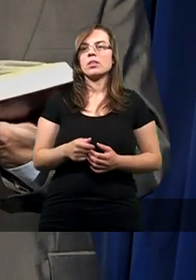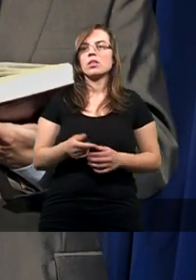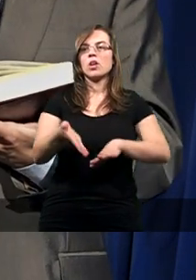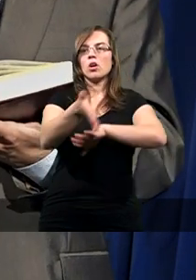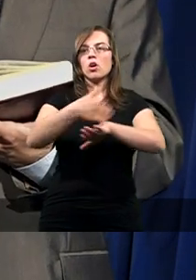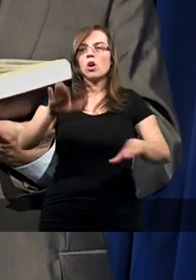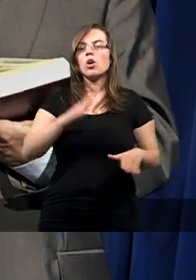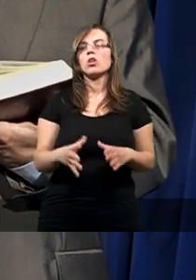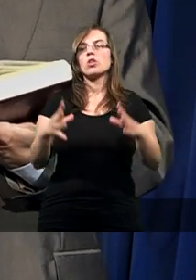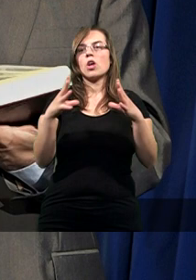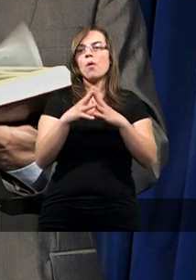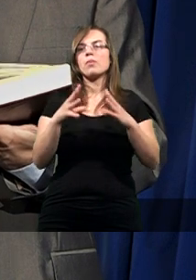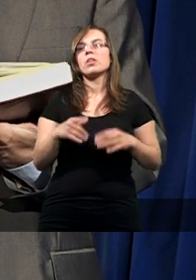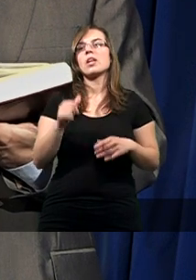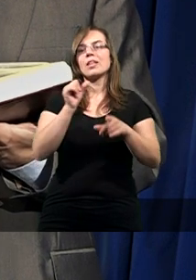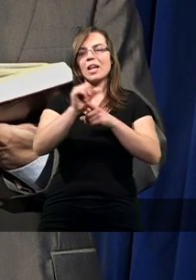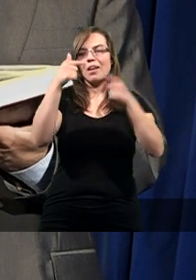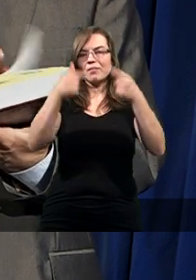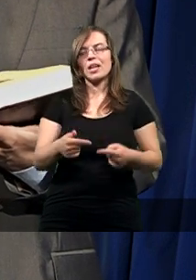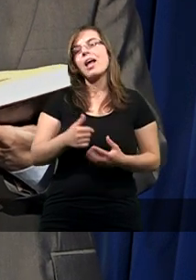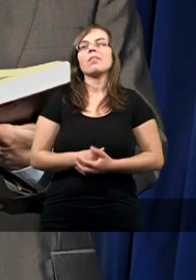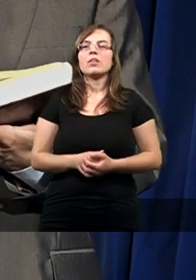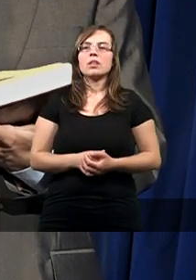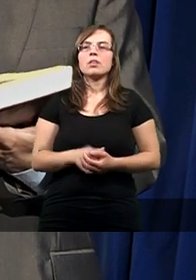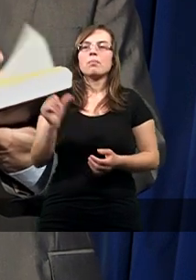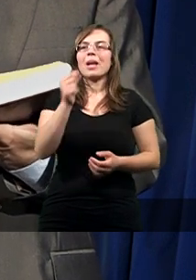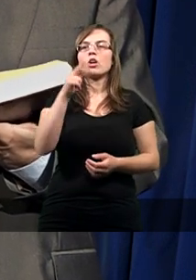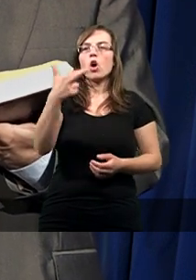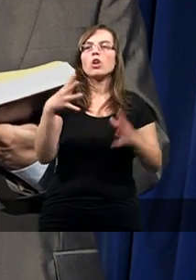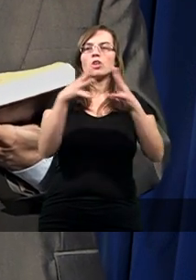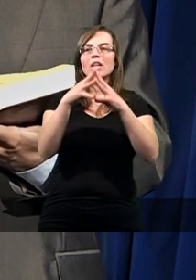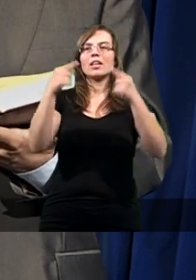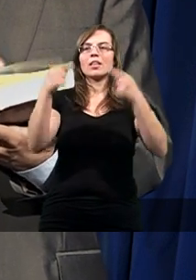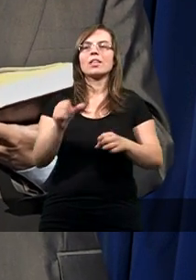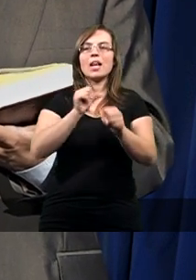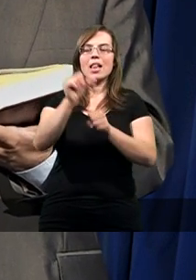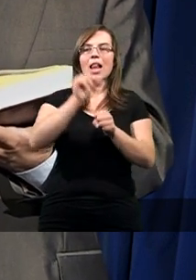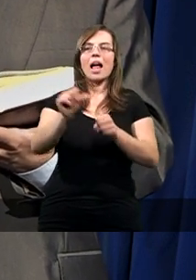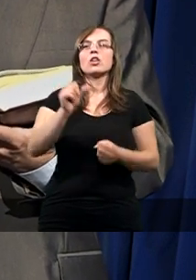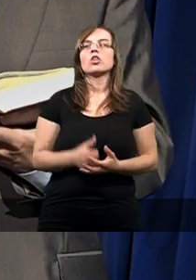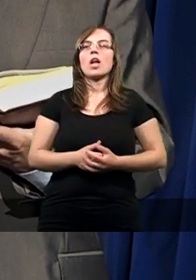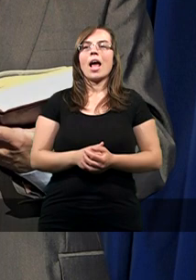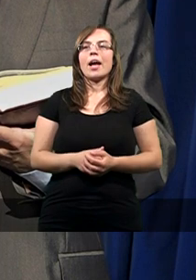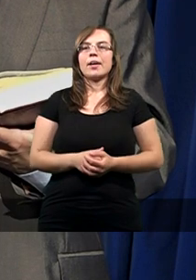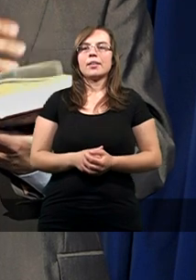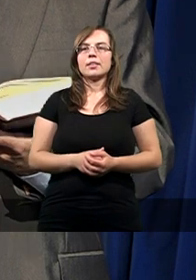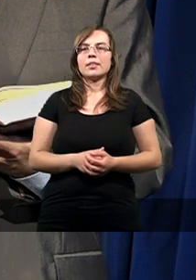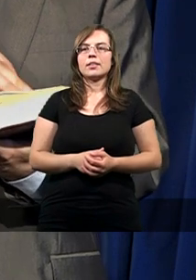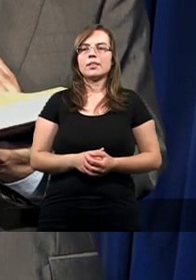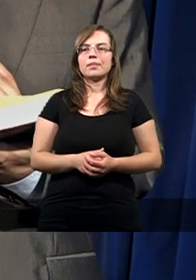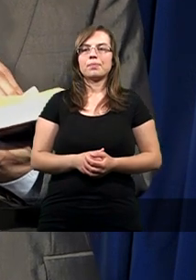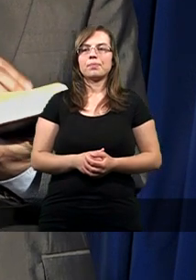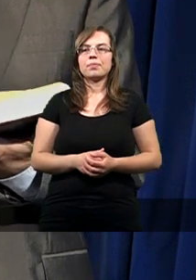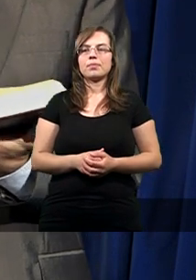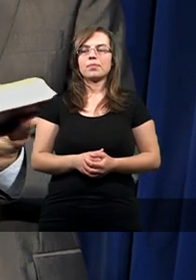11. Rozdział 10, wiersz 11. 1 Corinthians 10, 11. And now, and